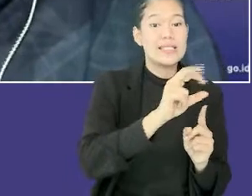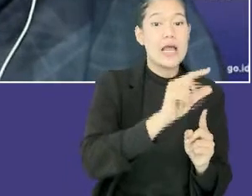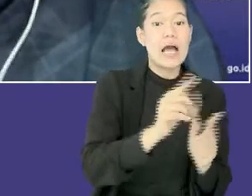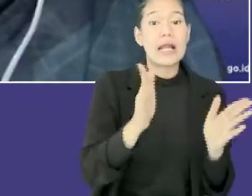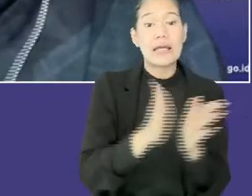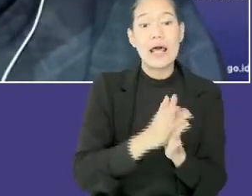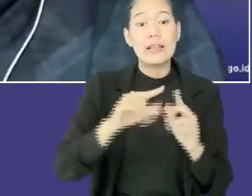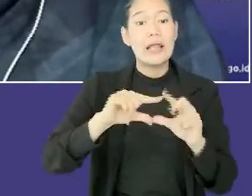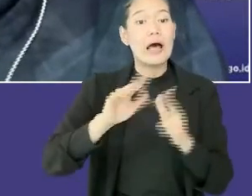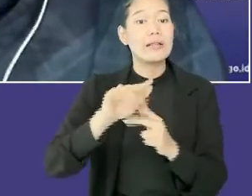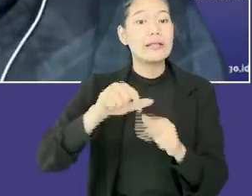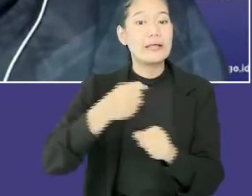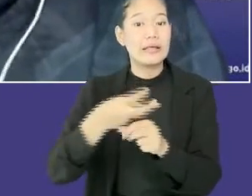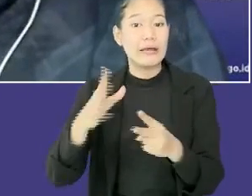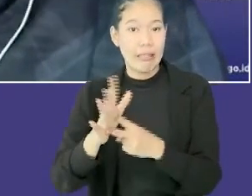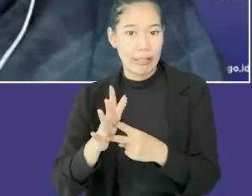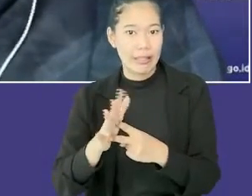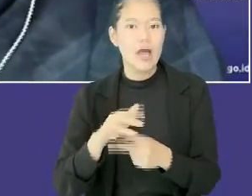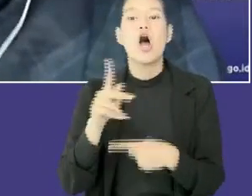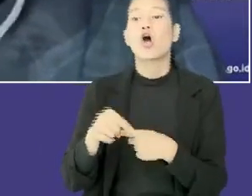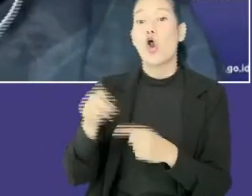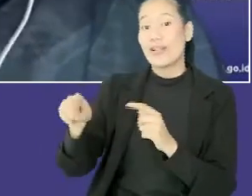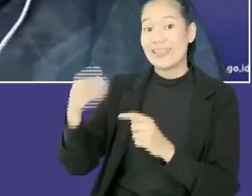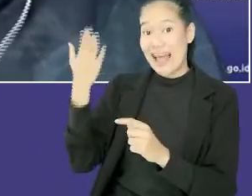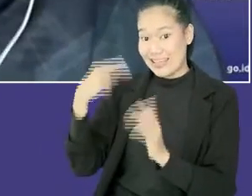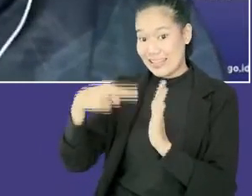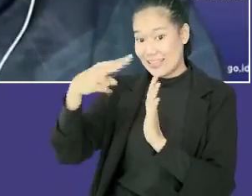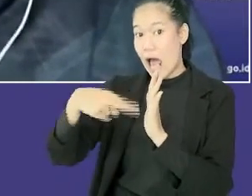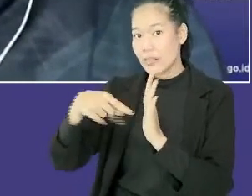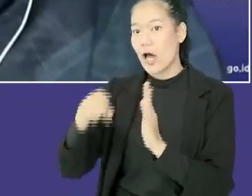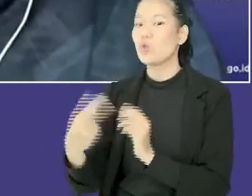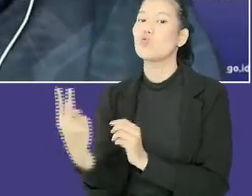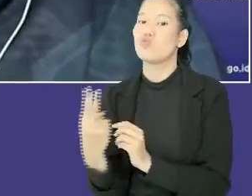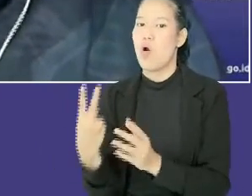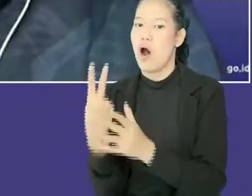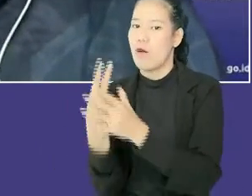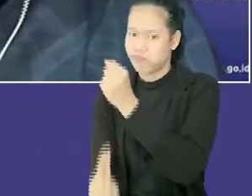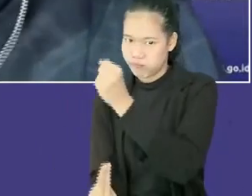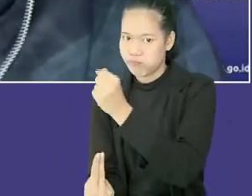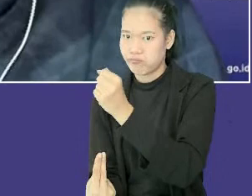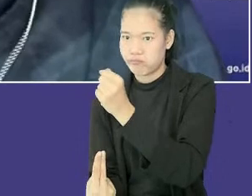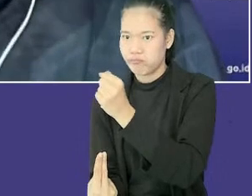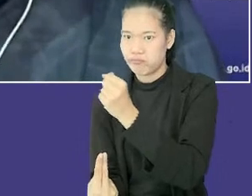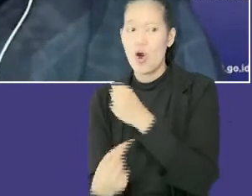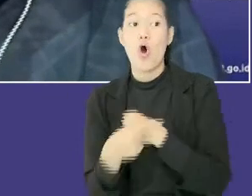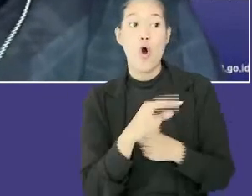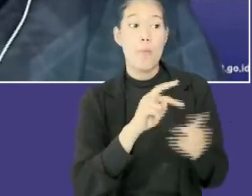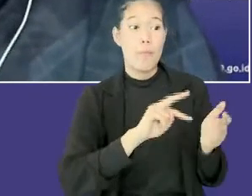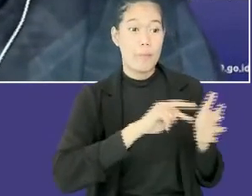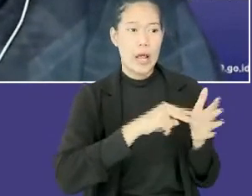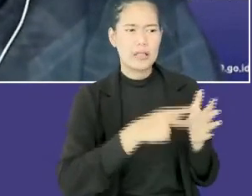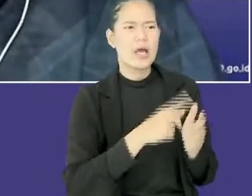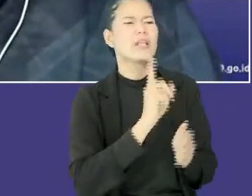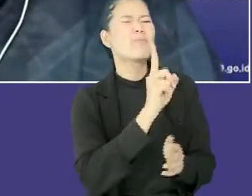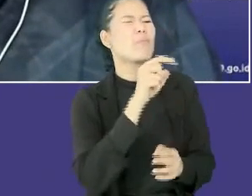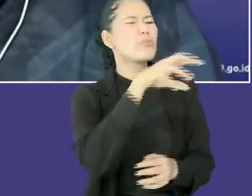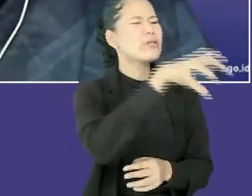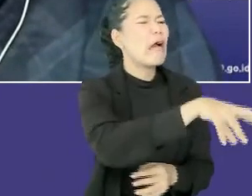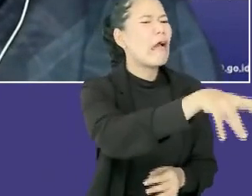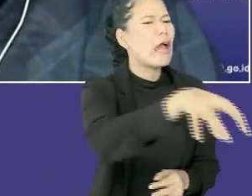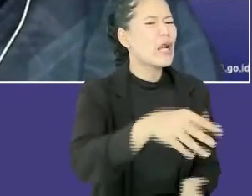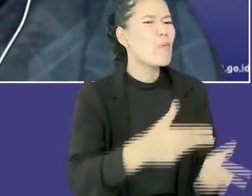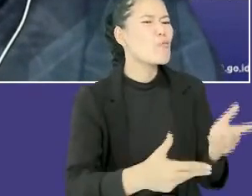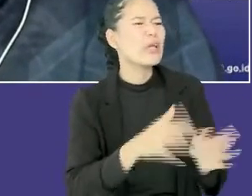untuk yang ada di grafik ini dua-duanya PCR dan antigen berarti dijadikan satu ya karena ada deh er